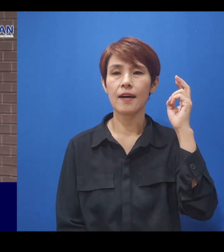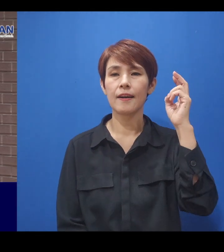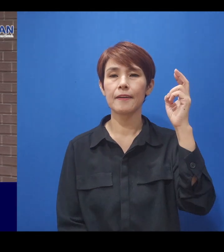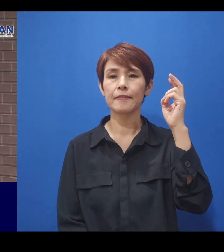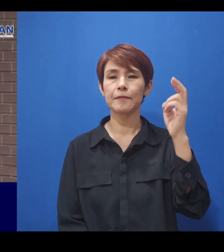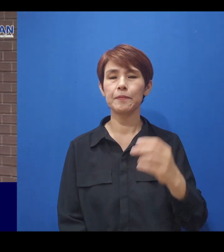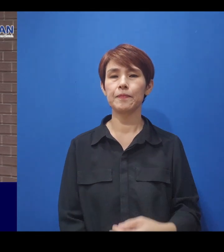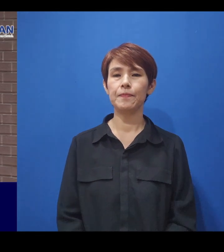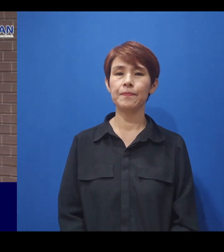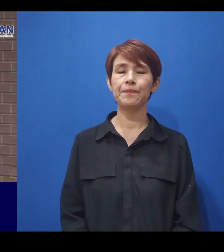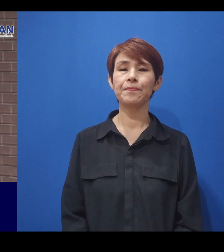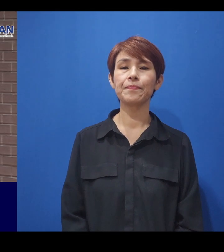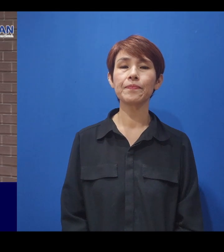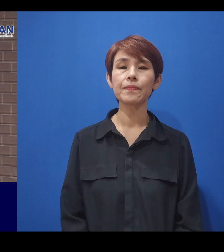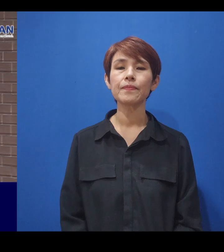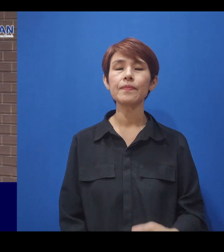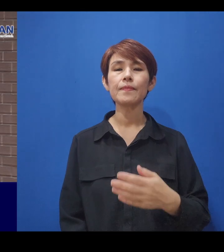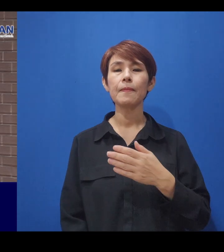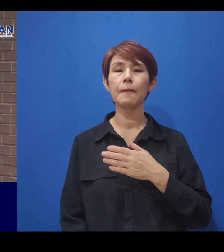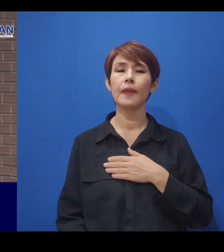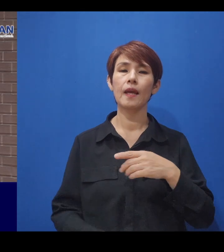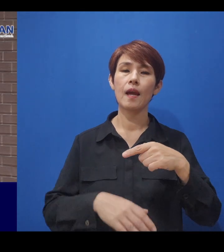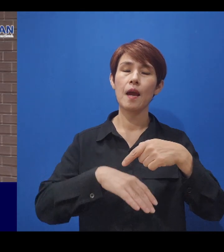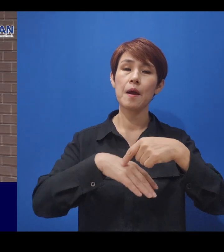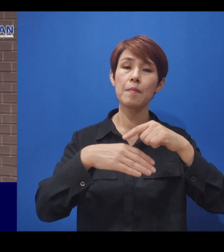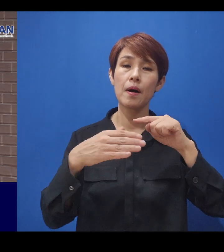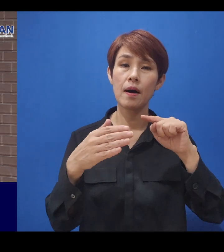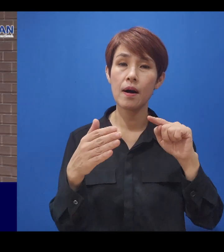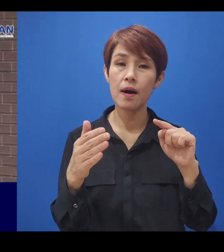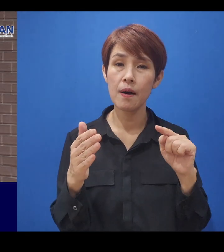없으리라. 2절 한번 더 할까요? 내